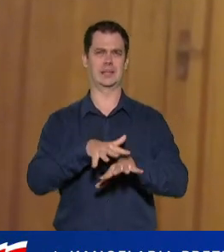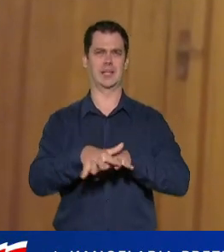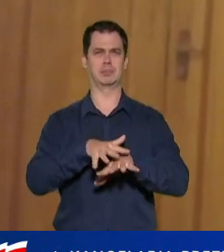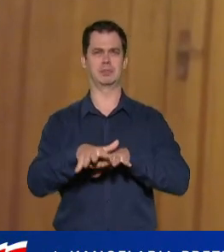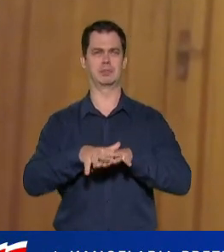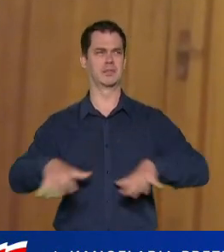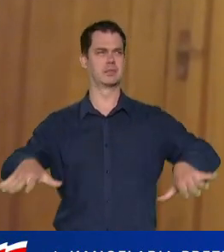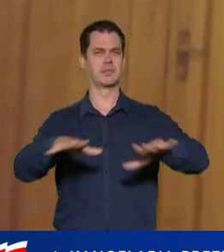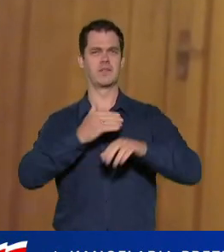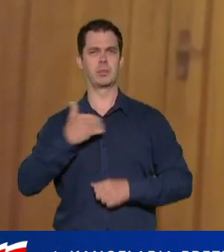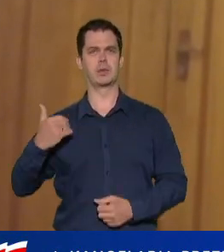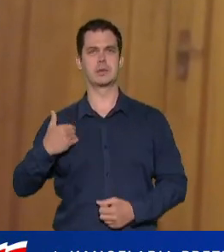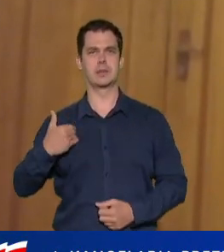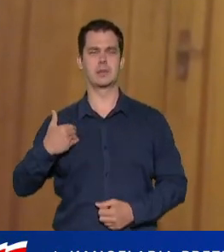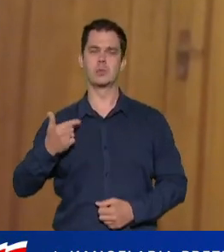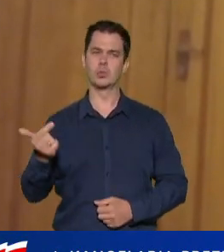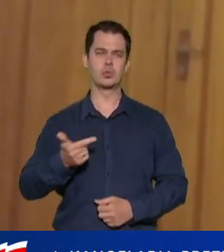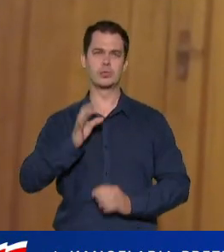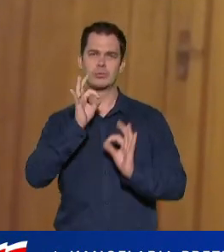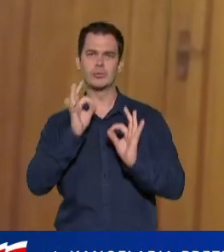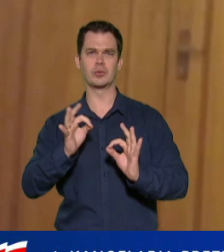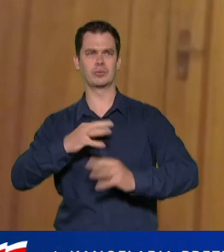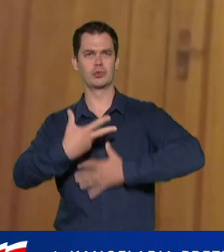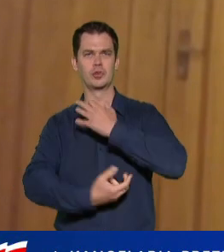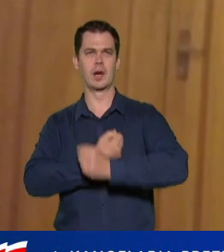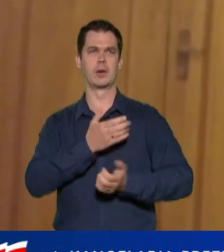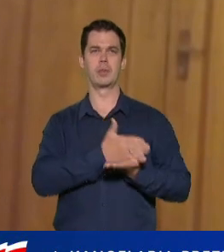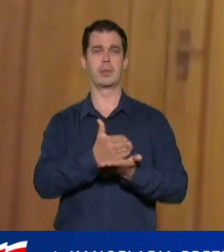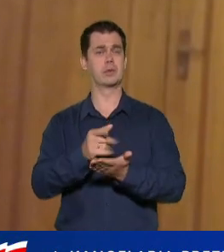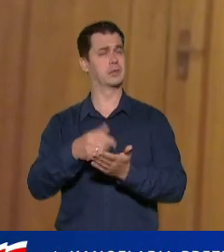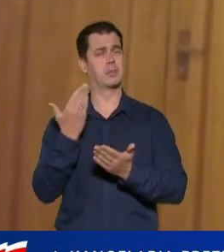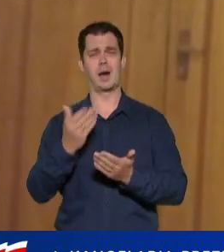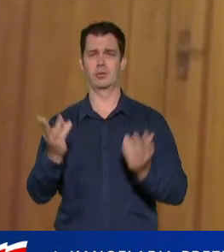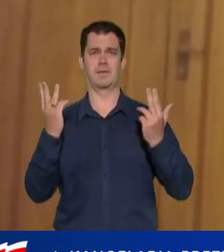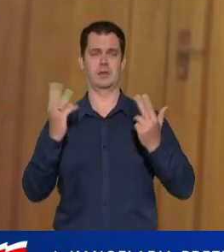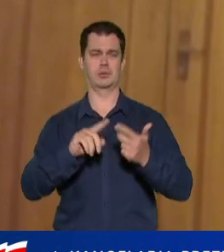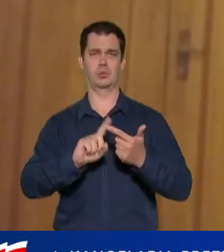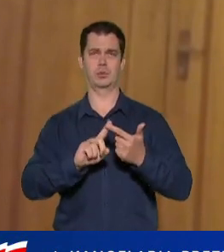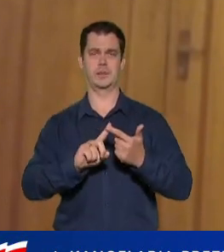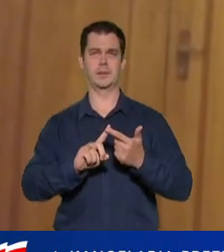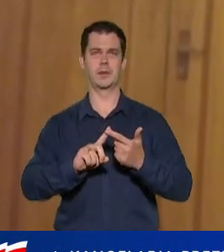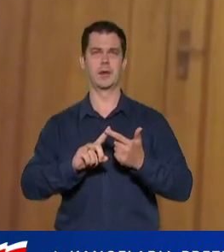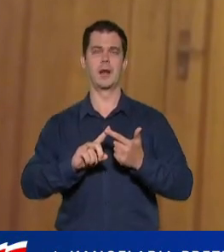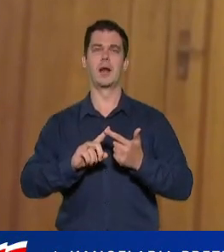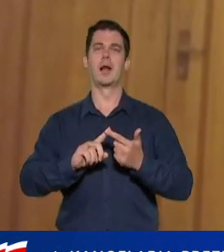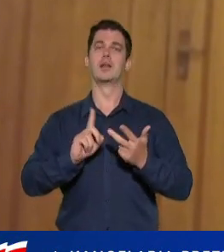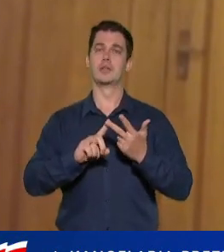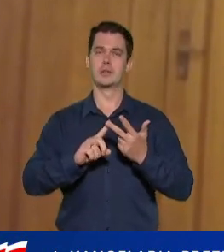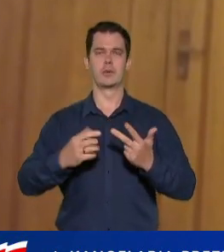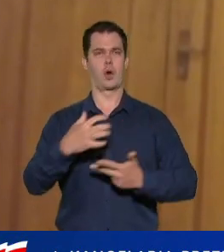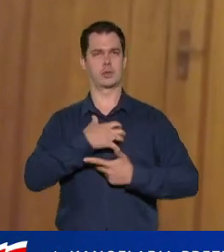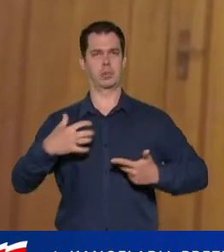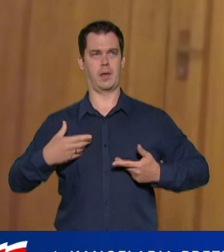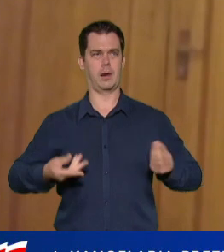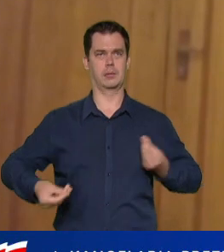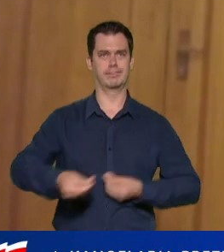służby zdrowia, jej wydajności. To jest bardzo ważne zadanie. Utrzymanie pracującej gospodarki